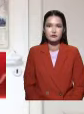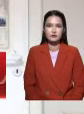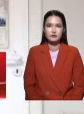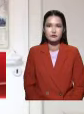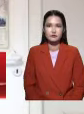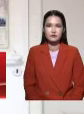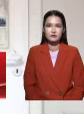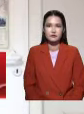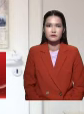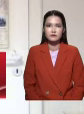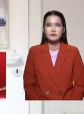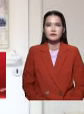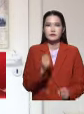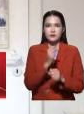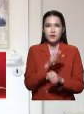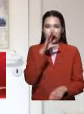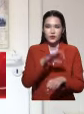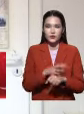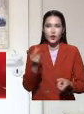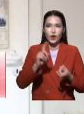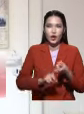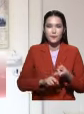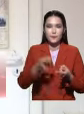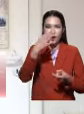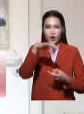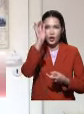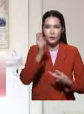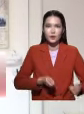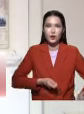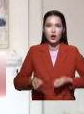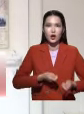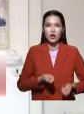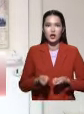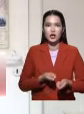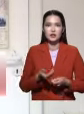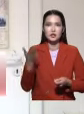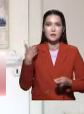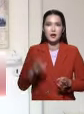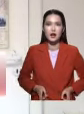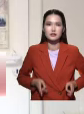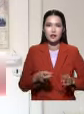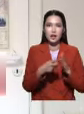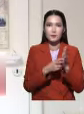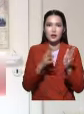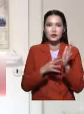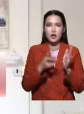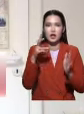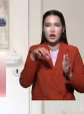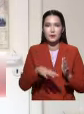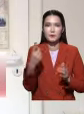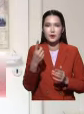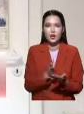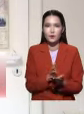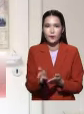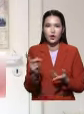Аталған факты бойынша Батыс өңірлік әскери тергеу басқармасының Ақтөбе бөлімімен Қылмыстық кодексінің 99-шы бабы 1-ші бөлігі